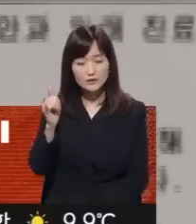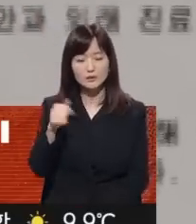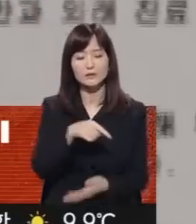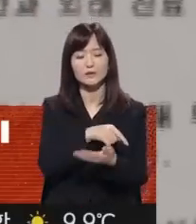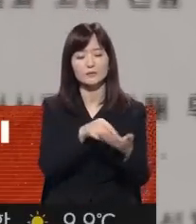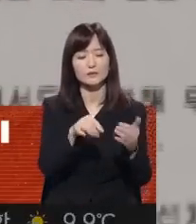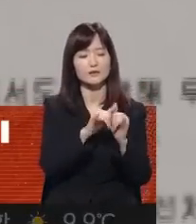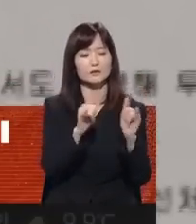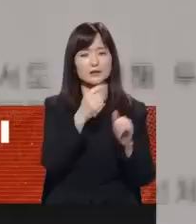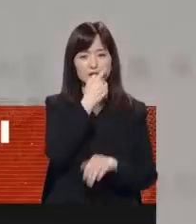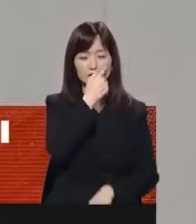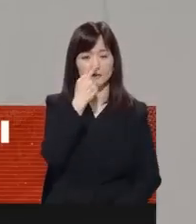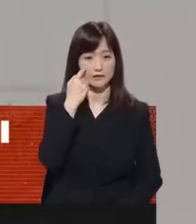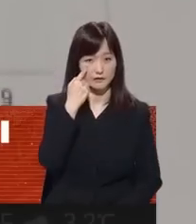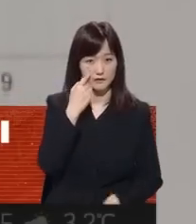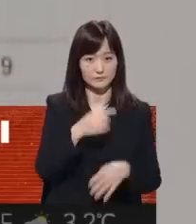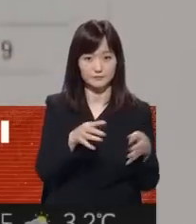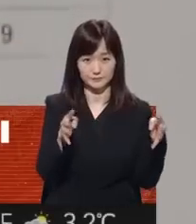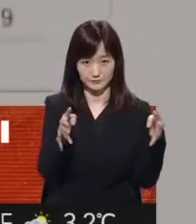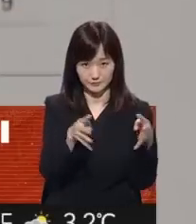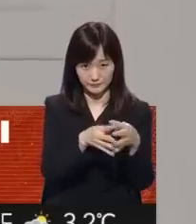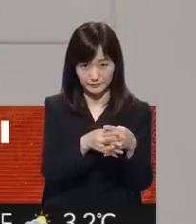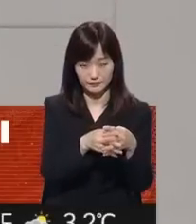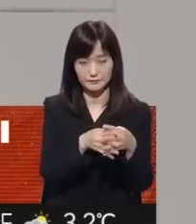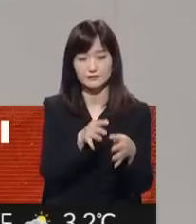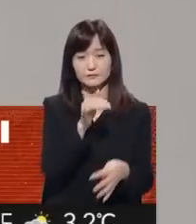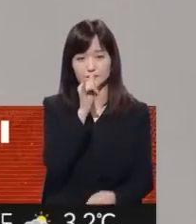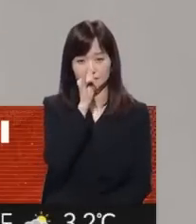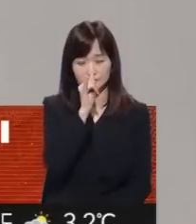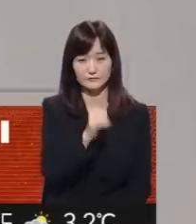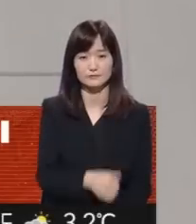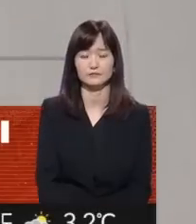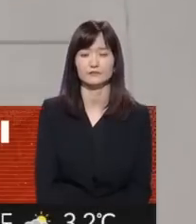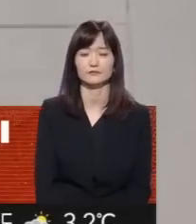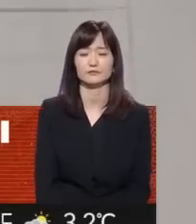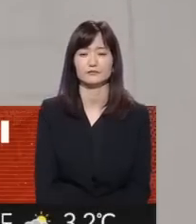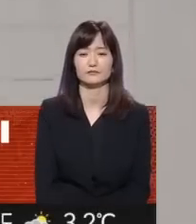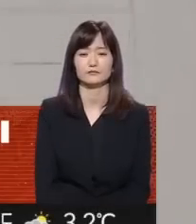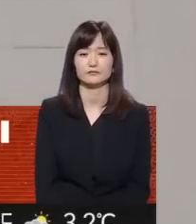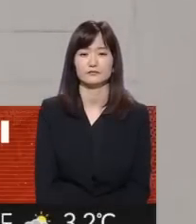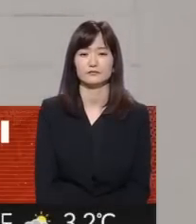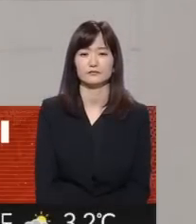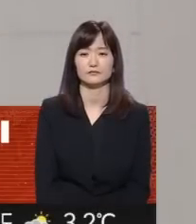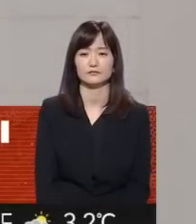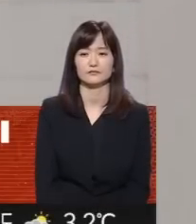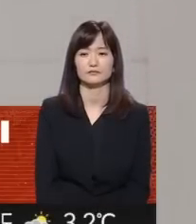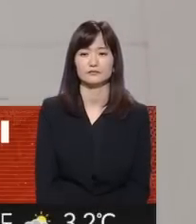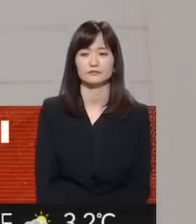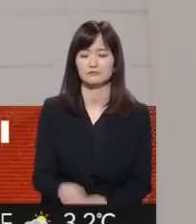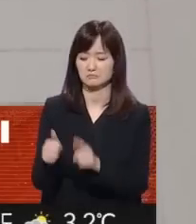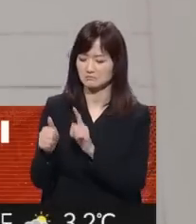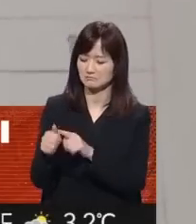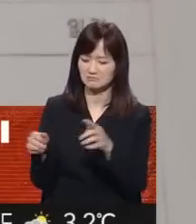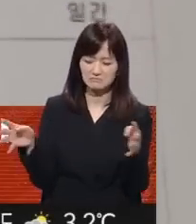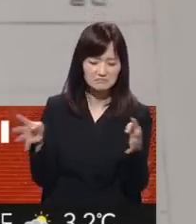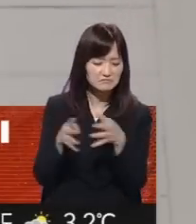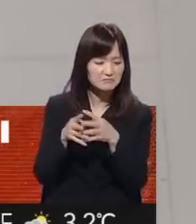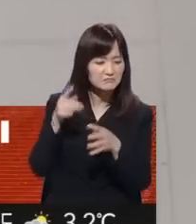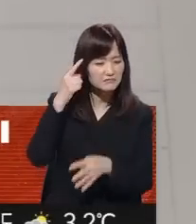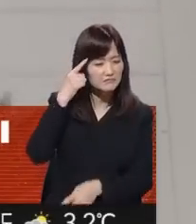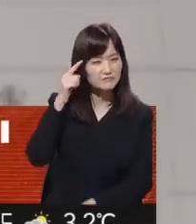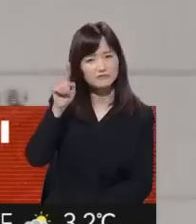이제 합의를 할 수 있는 그런 여건을 만들어 준단 말이죠 지금 현시험에서는 제가 보니까 합의할 생각 자체가 별로 없는 거